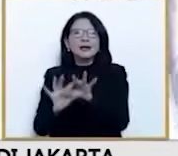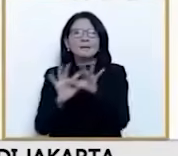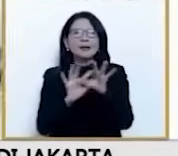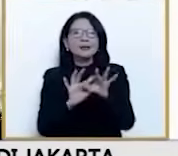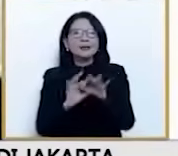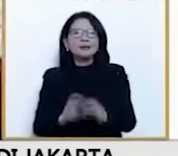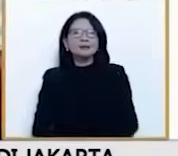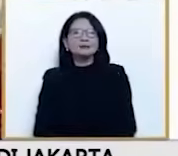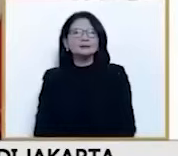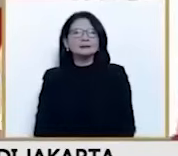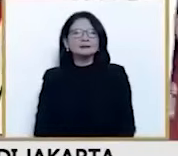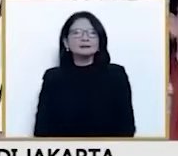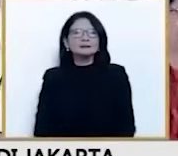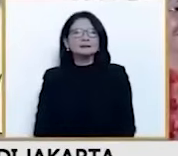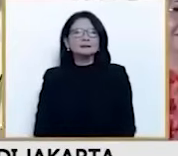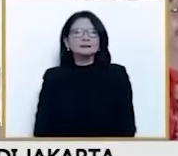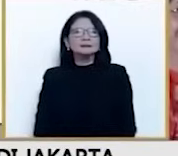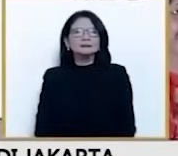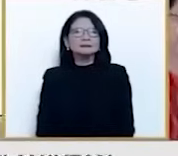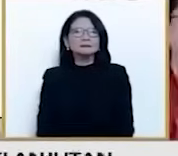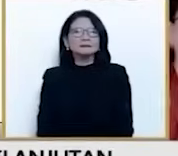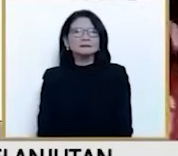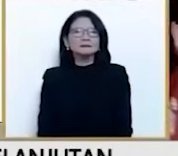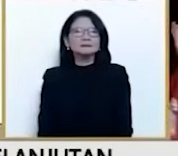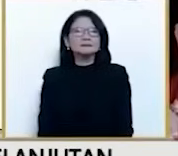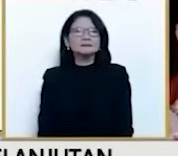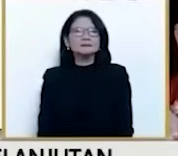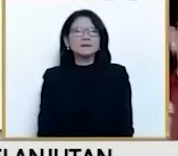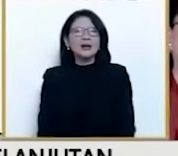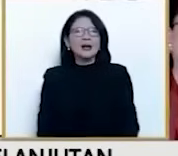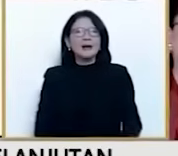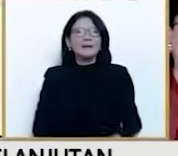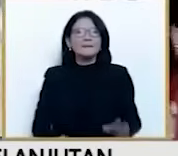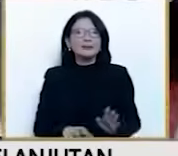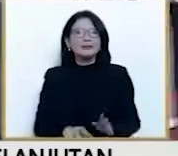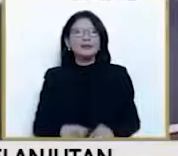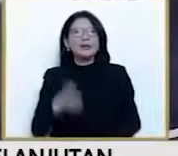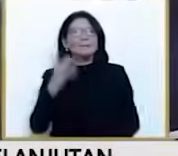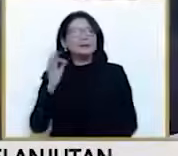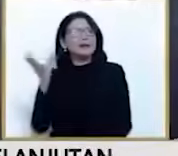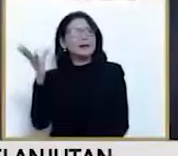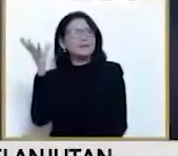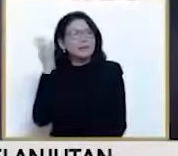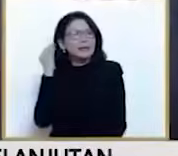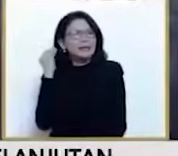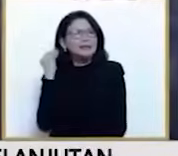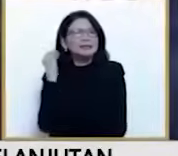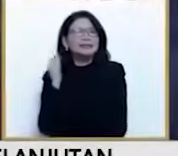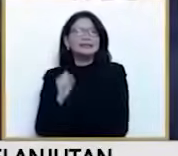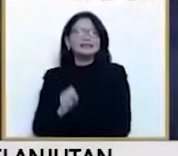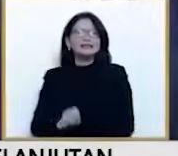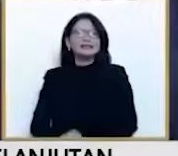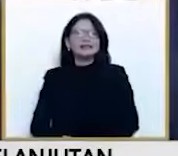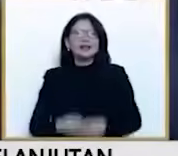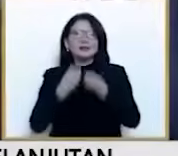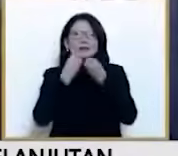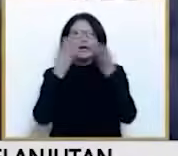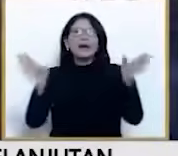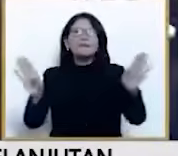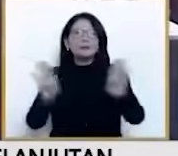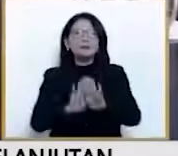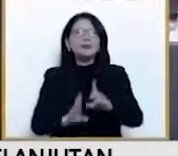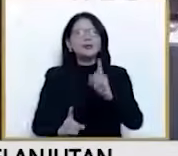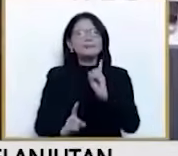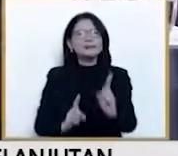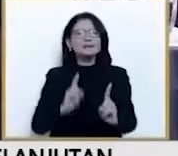mohon tenang, Bapak Ibu. Baik, ya, Bapak Ibu sekalian, kita baru saja mendengarkan bagaimana pernyataan penutup dari masing-masing